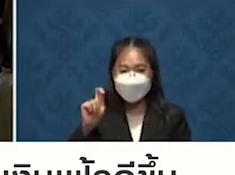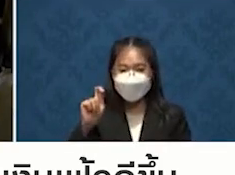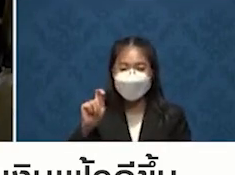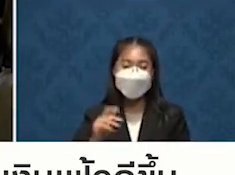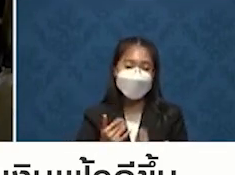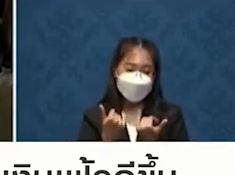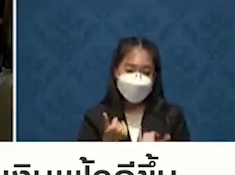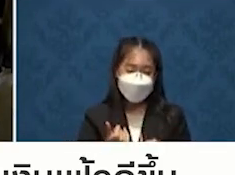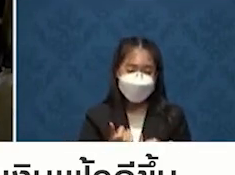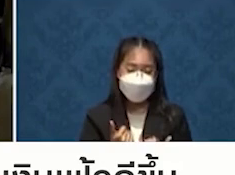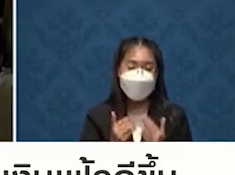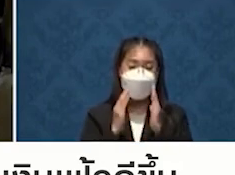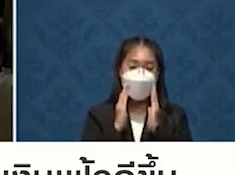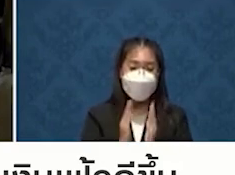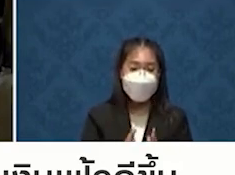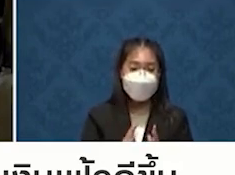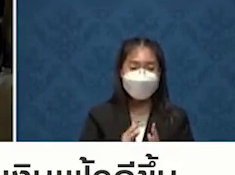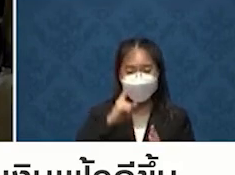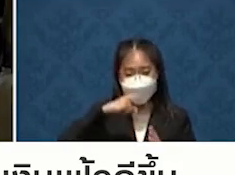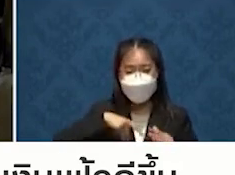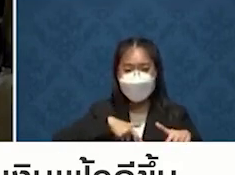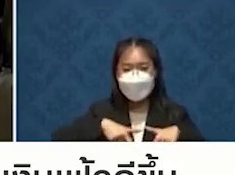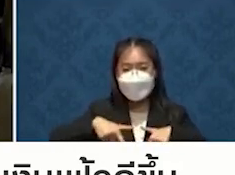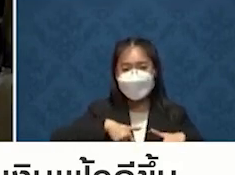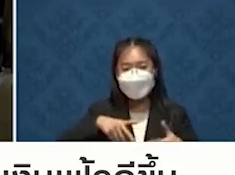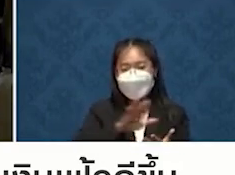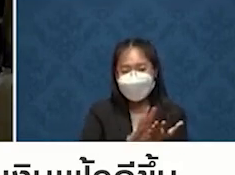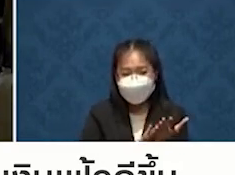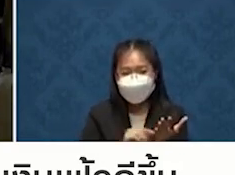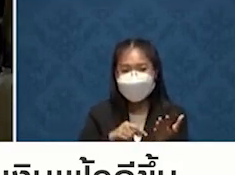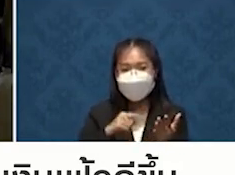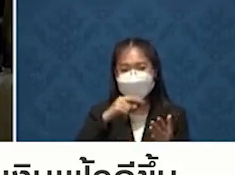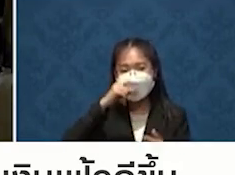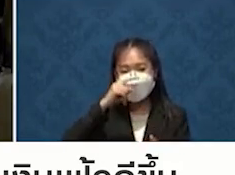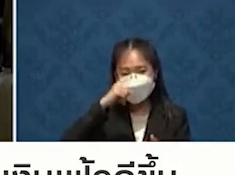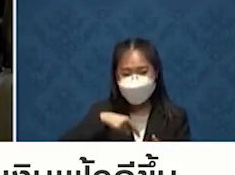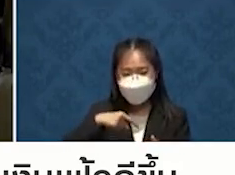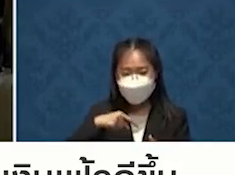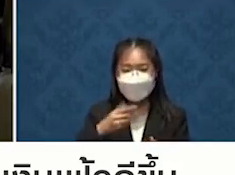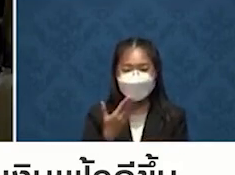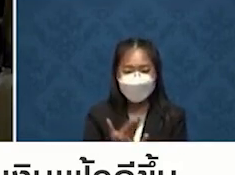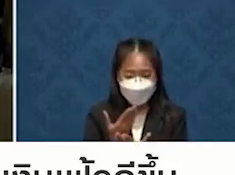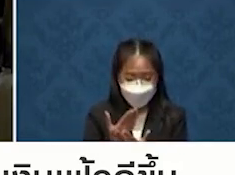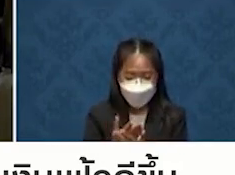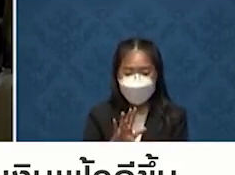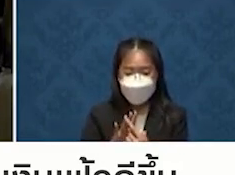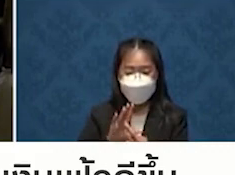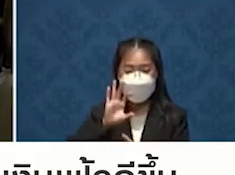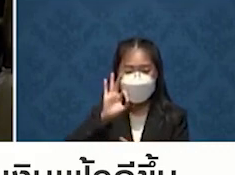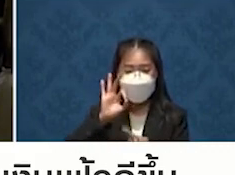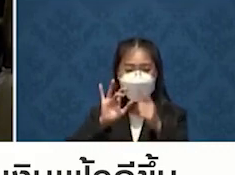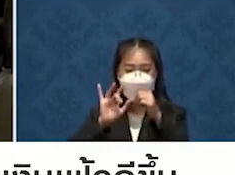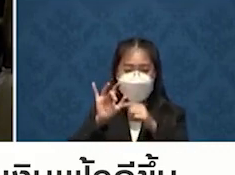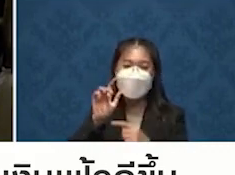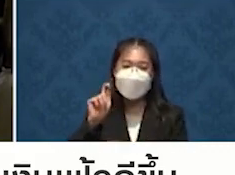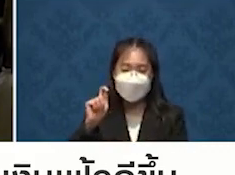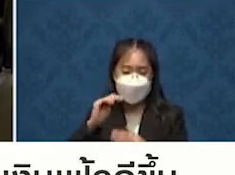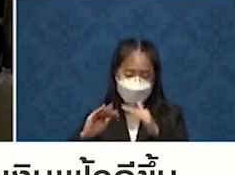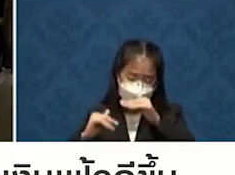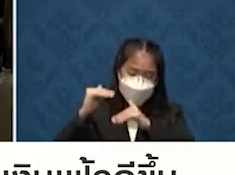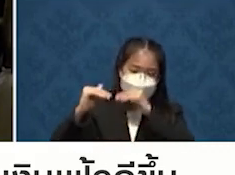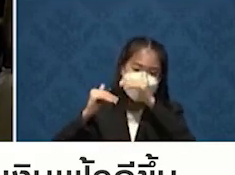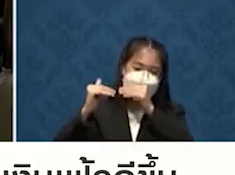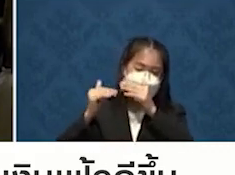ทยต้องถือว่าสถานการณ์เงินเฟ้ออยู่ในเกณฑ์ที่ดีขึ้นเป็นลำดับนั่นแปลว่าเงินเฟ้อลดล